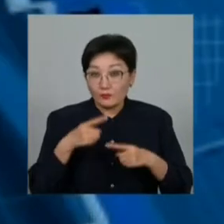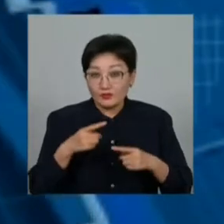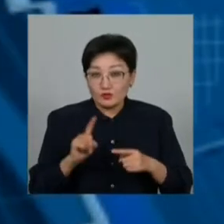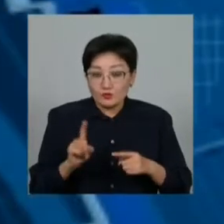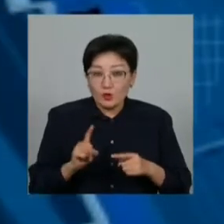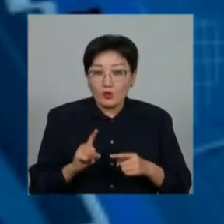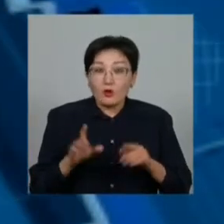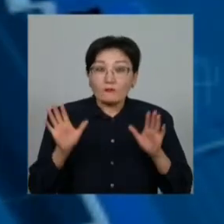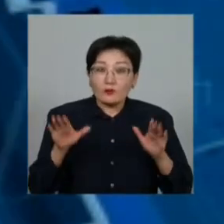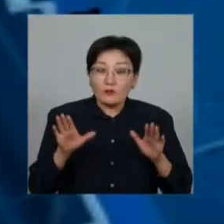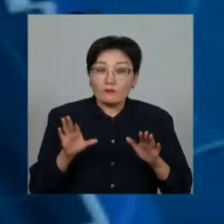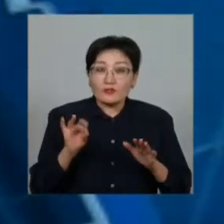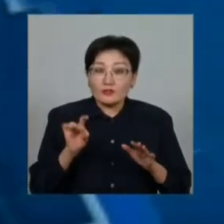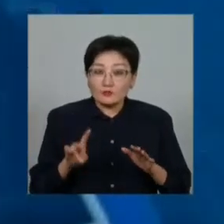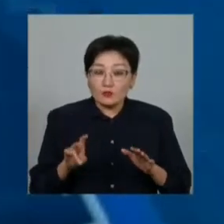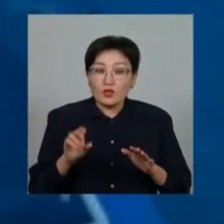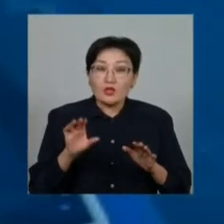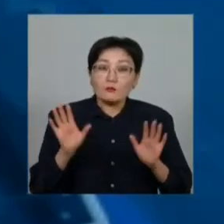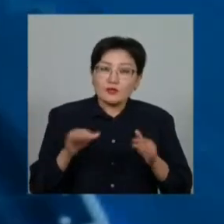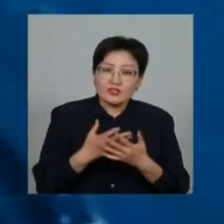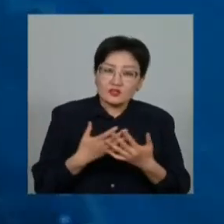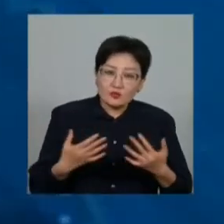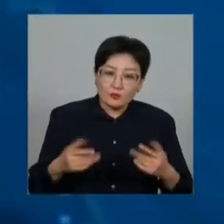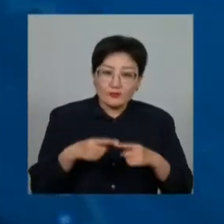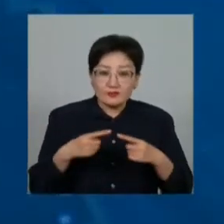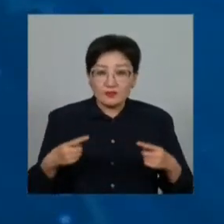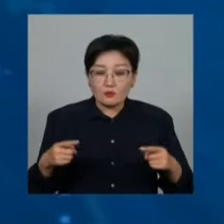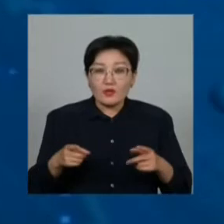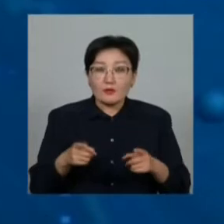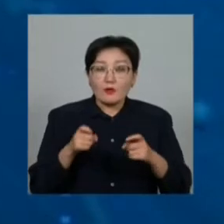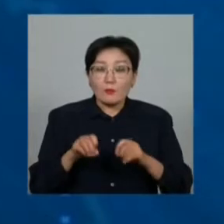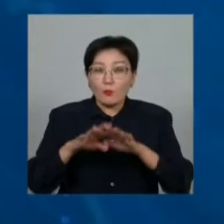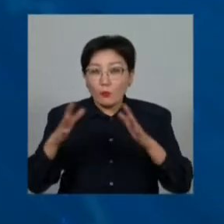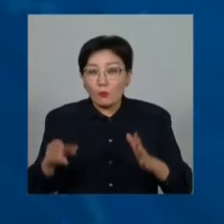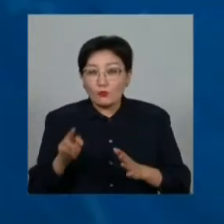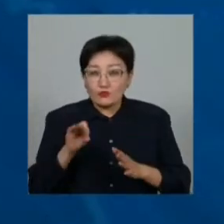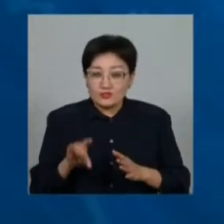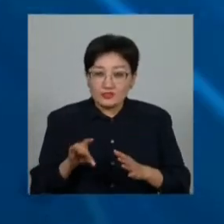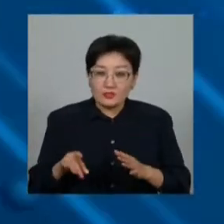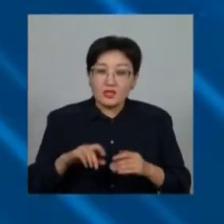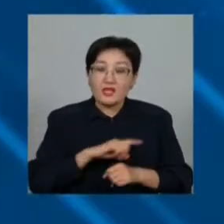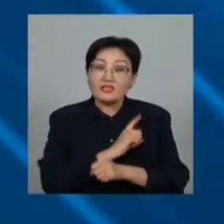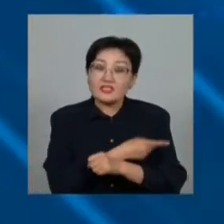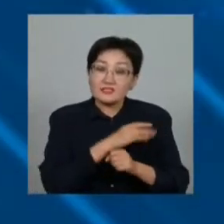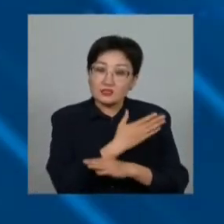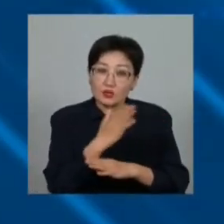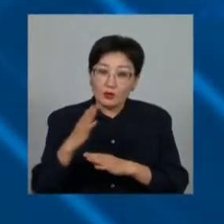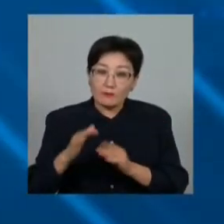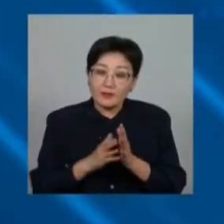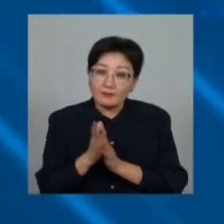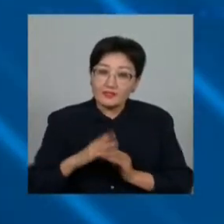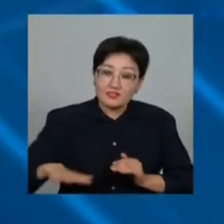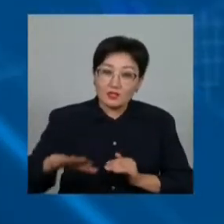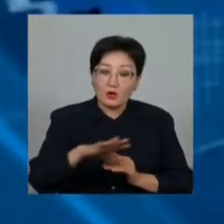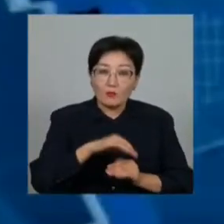ворон во рву а барон чайка ушанов и других голубей привлекают стихийные свалки массивные деревья посевные поля и